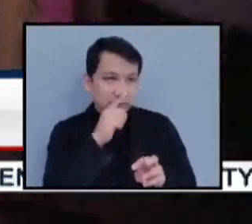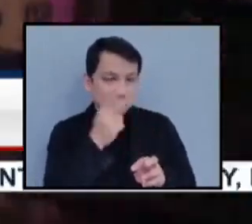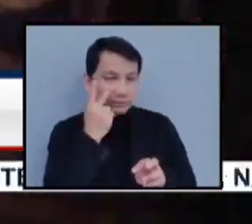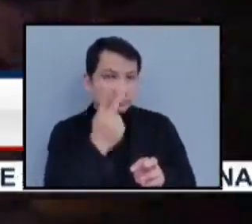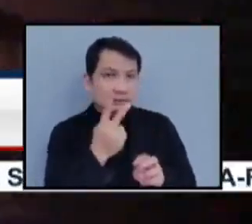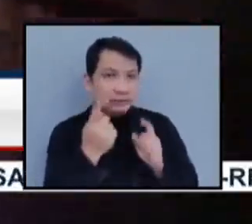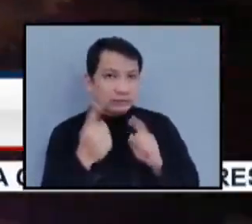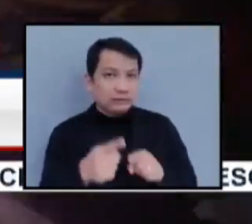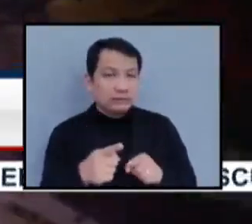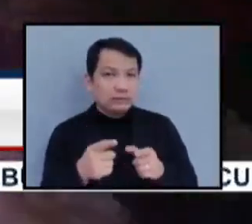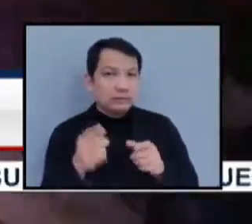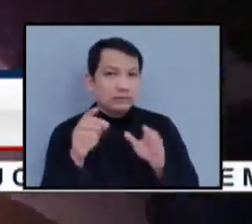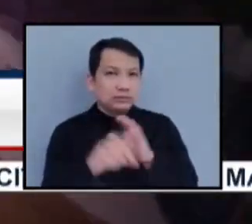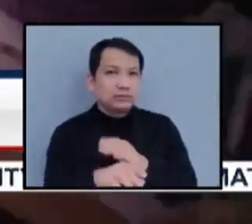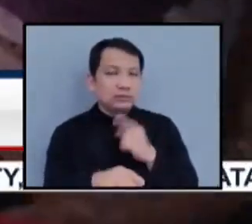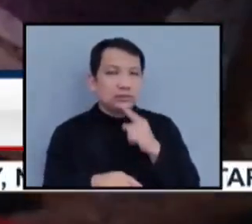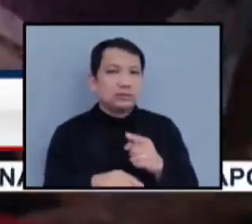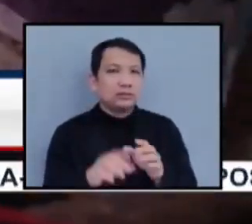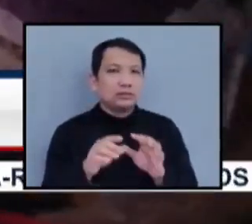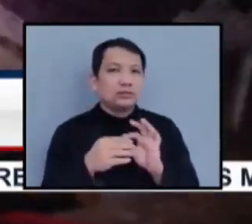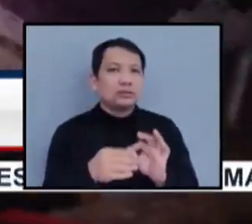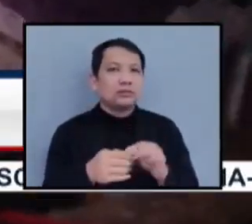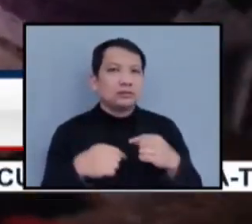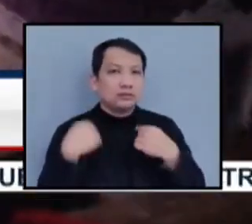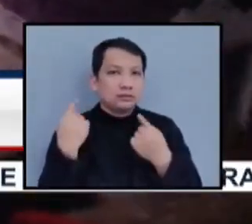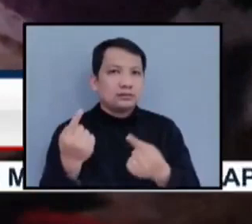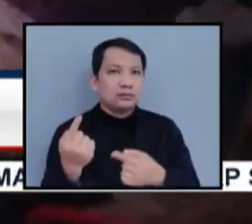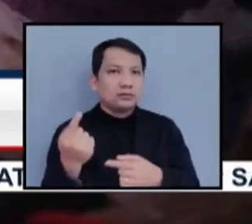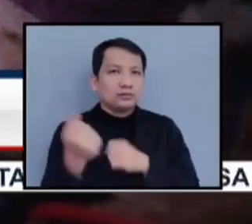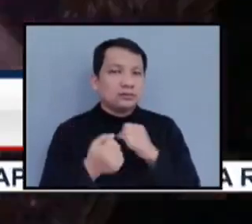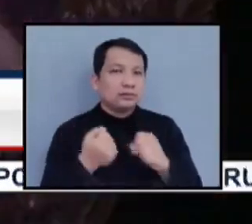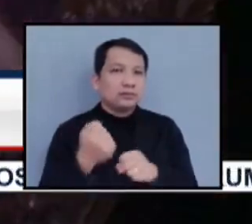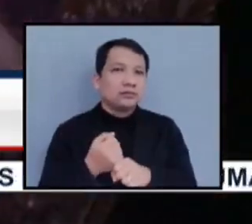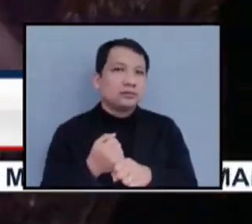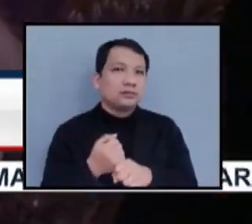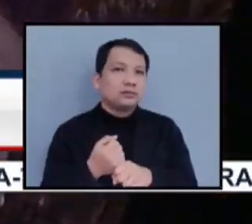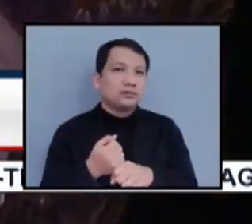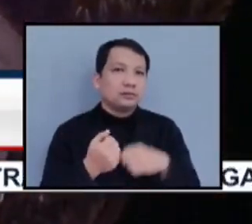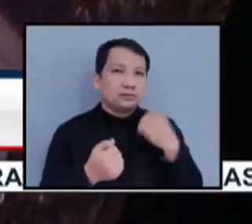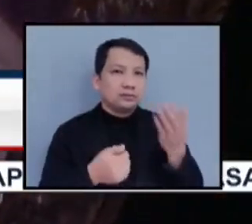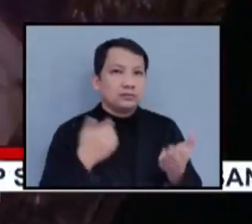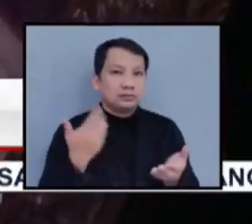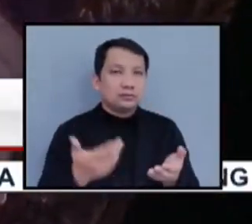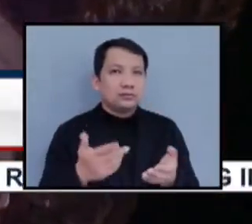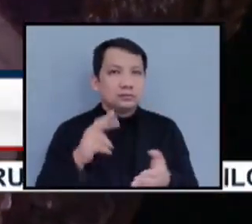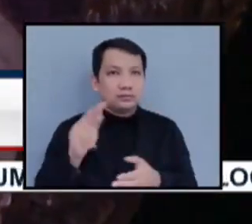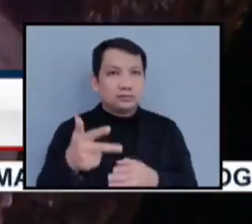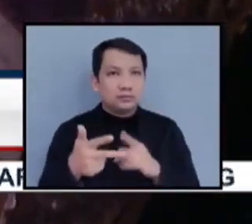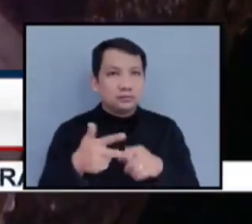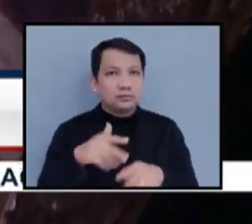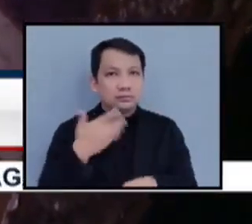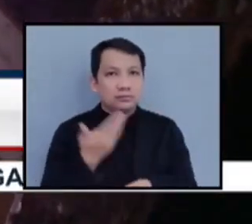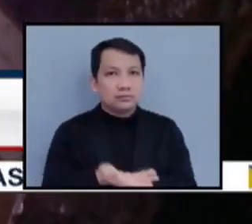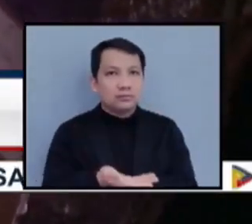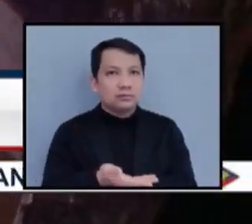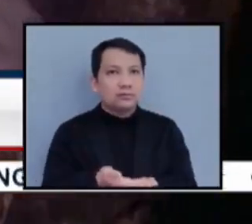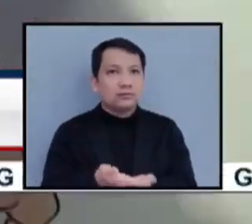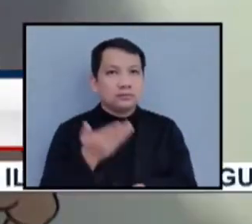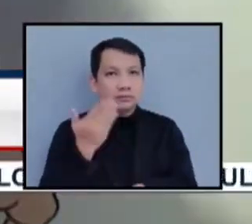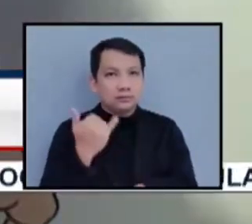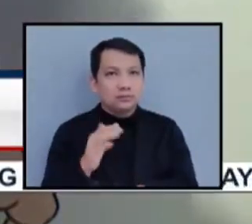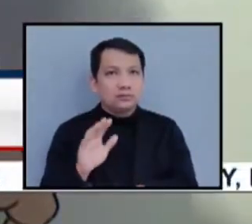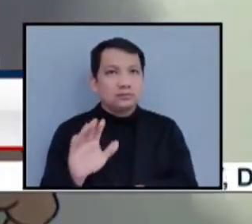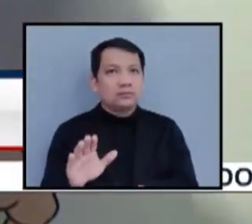krimen. Napag-alaman na noong nakaraang taon lang ay namatay din ang 3rd anak ng sospek matapos umanong